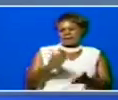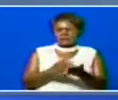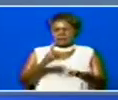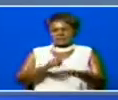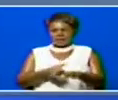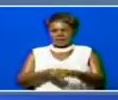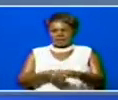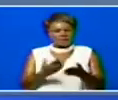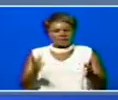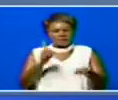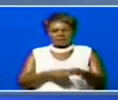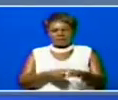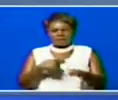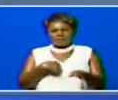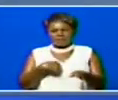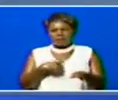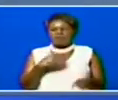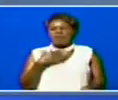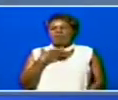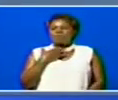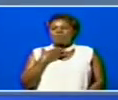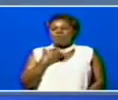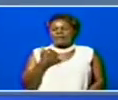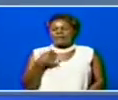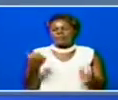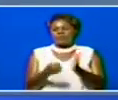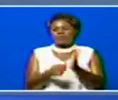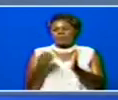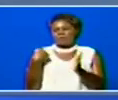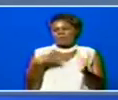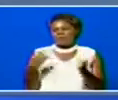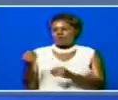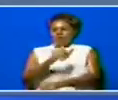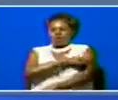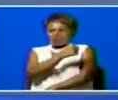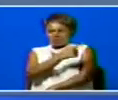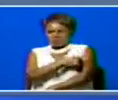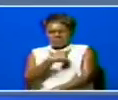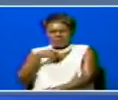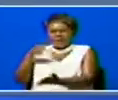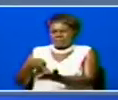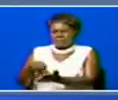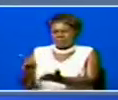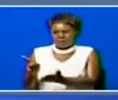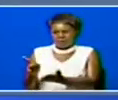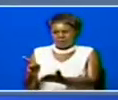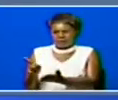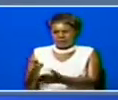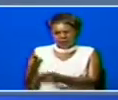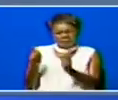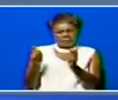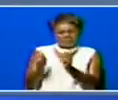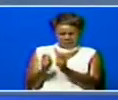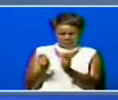inaweza nigonga tu anytime. Naweza kuwa tu na attack ya mgongo anytime. Inanipeleka hospitali, inanigarimu, unajua, iyo